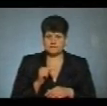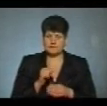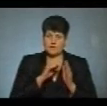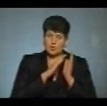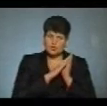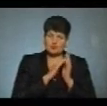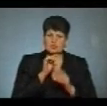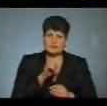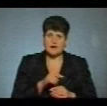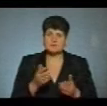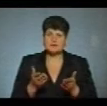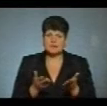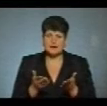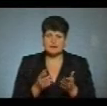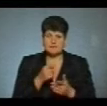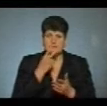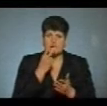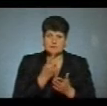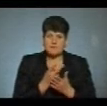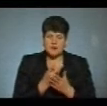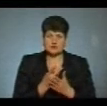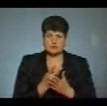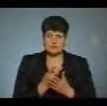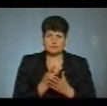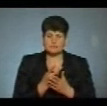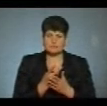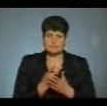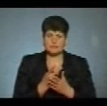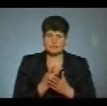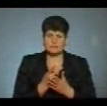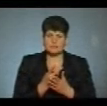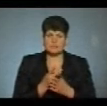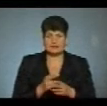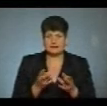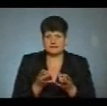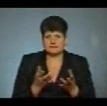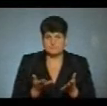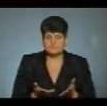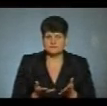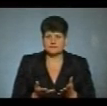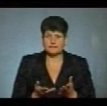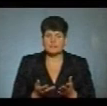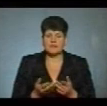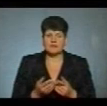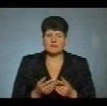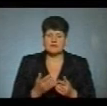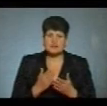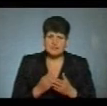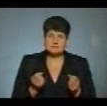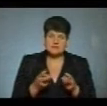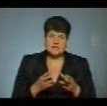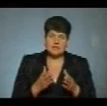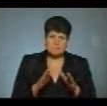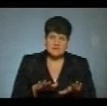ночують там, де їм передбачено по алгоритму дій. Тобто, власне, це може бути... Є відведені місця,